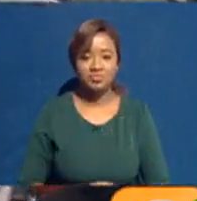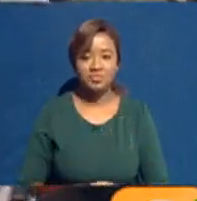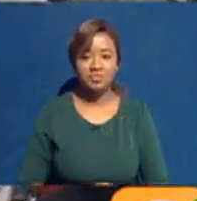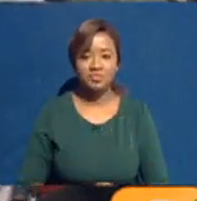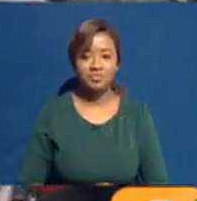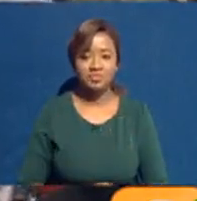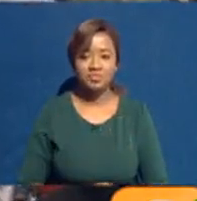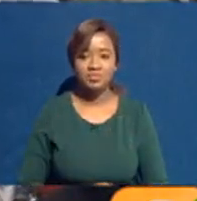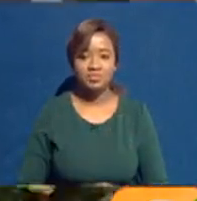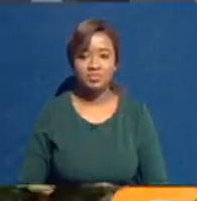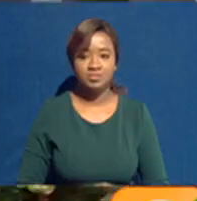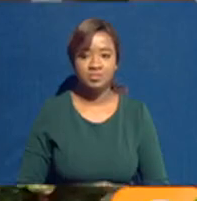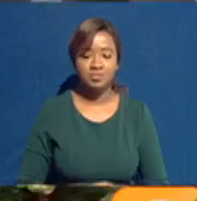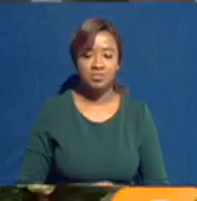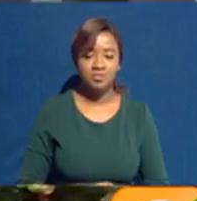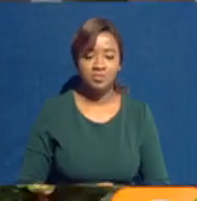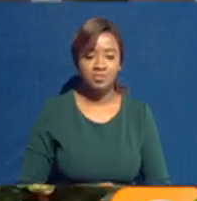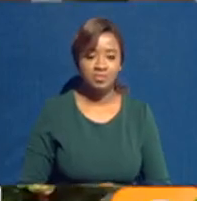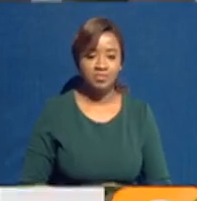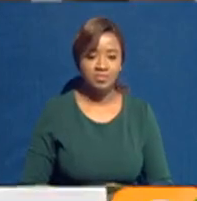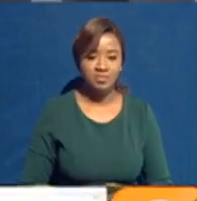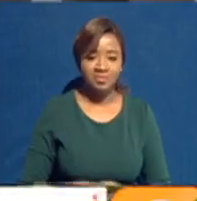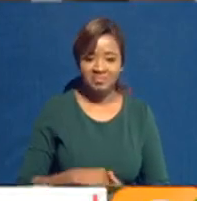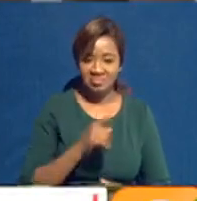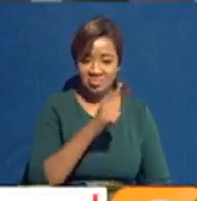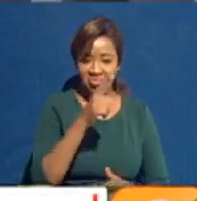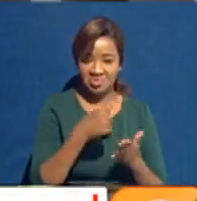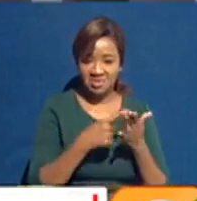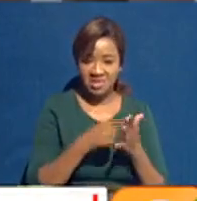no business talking about Raila Amolo Odinga.